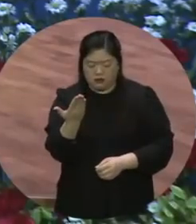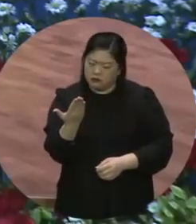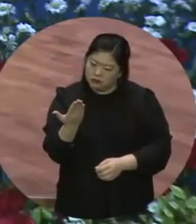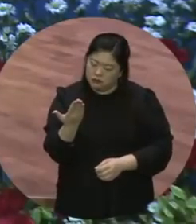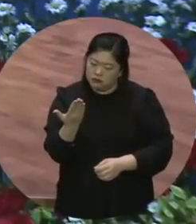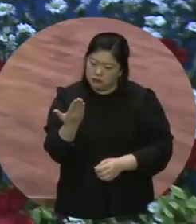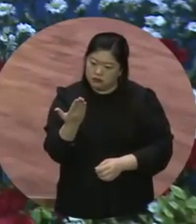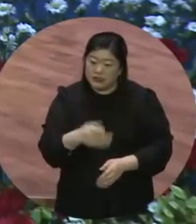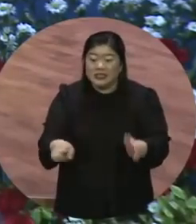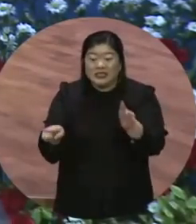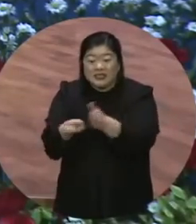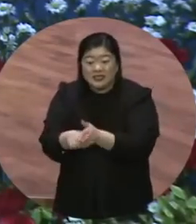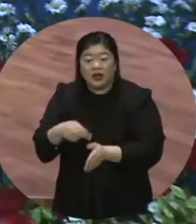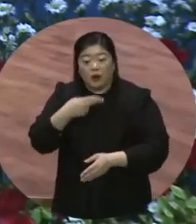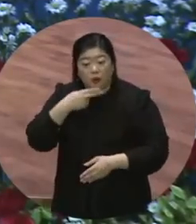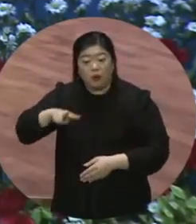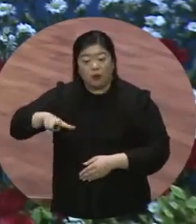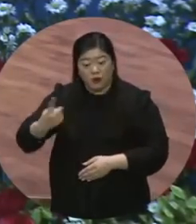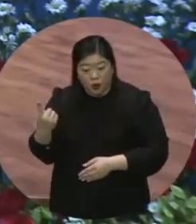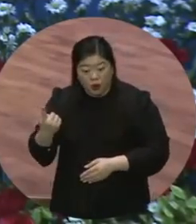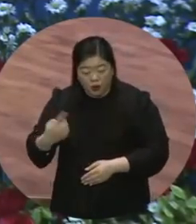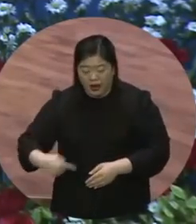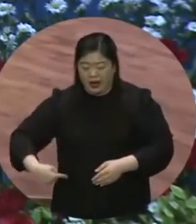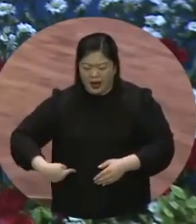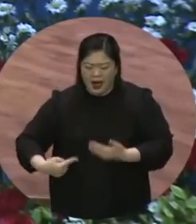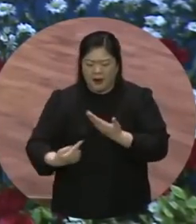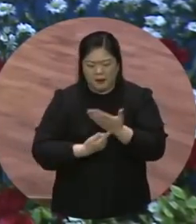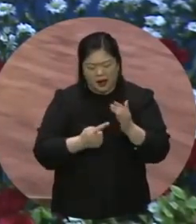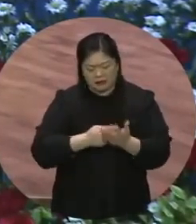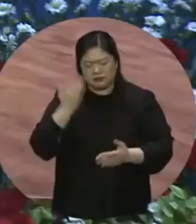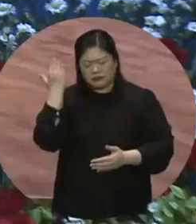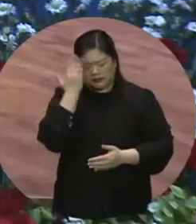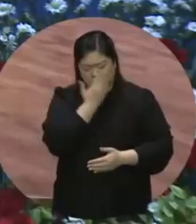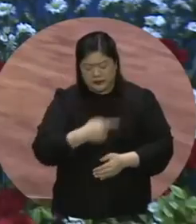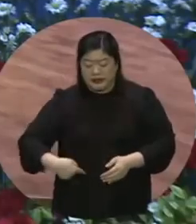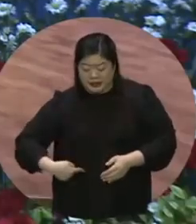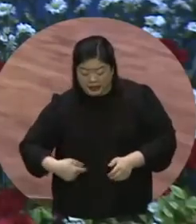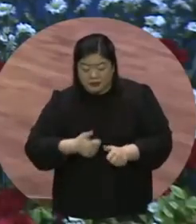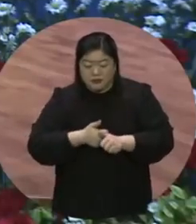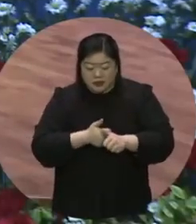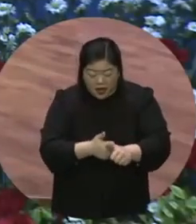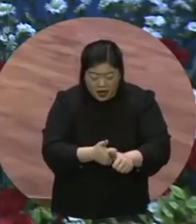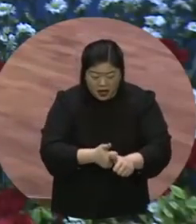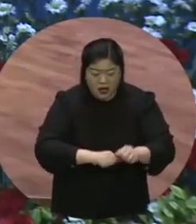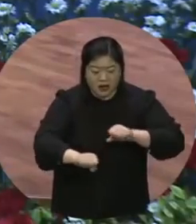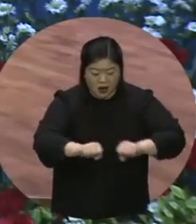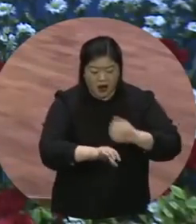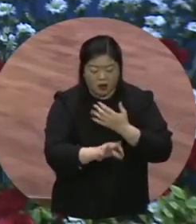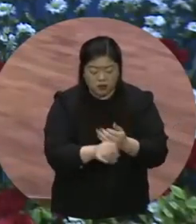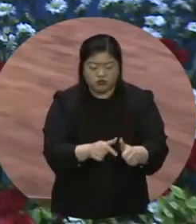뭐 신앙 없어도 그 양심적으로 행동하면 구원받는다.